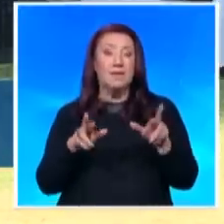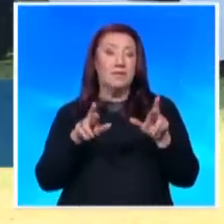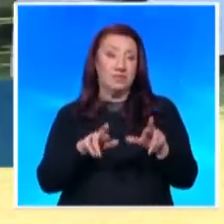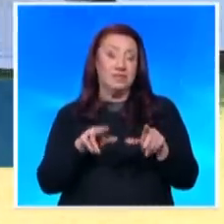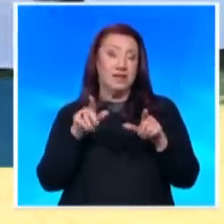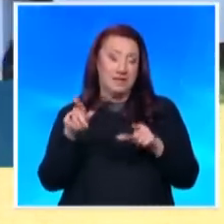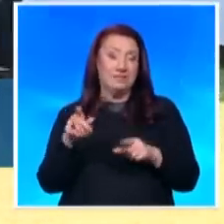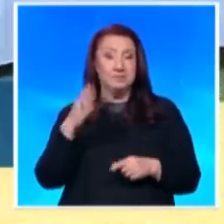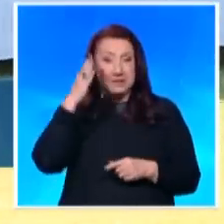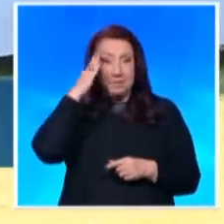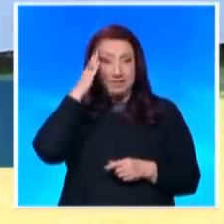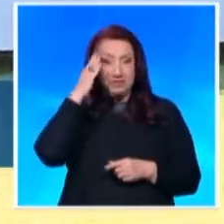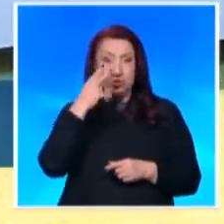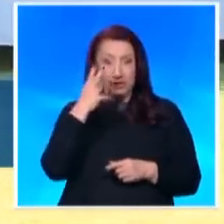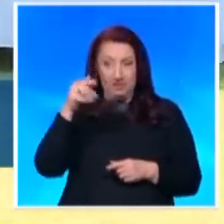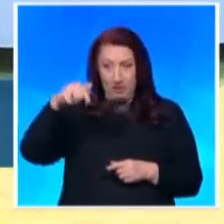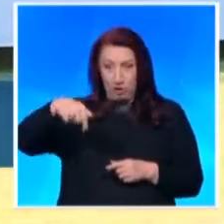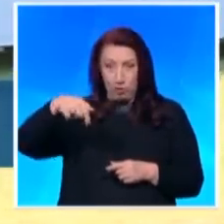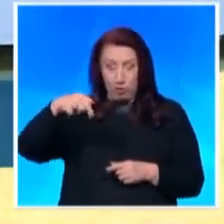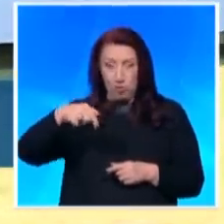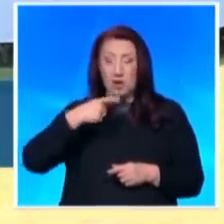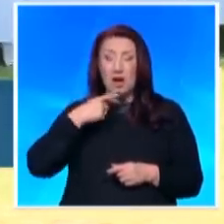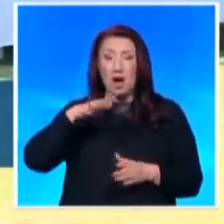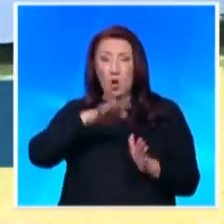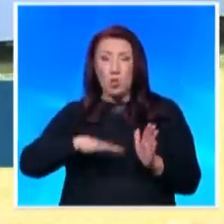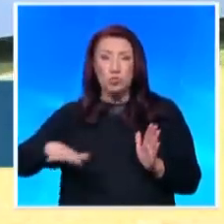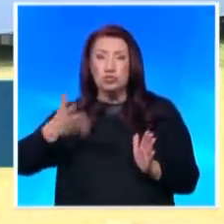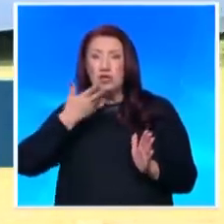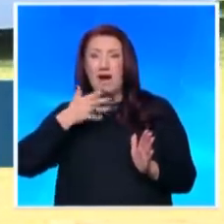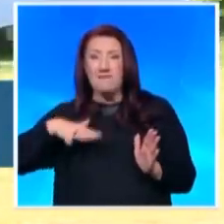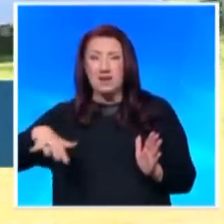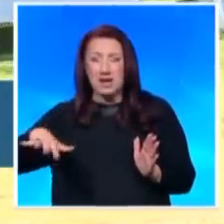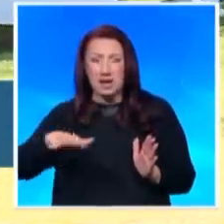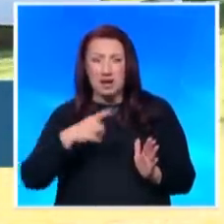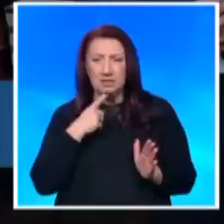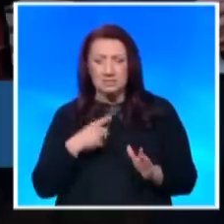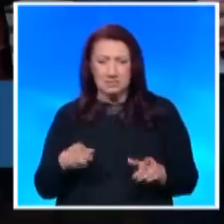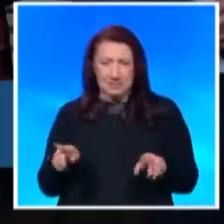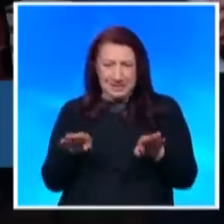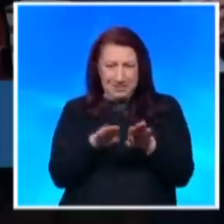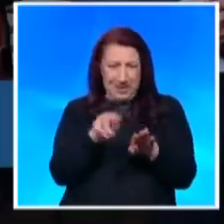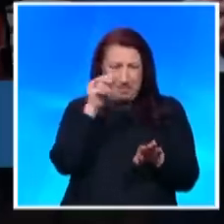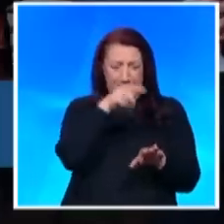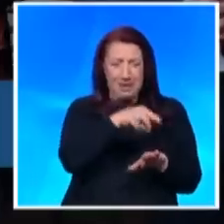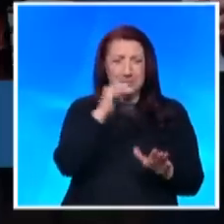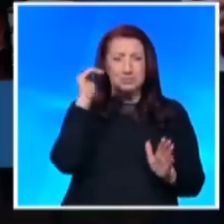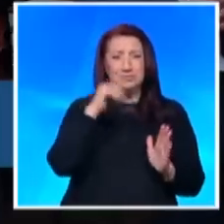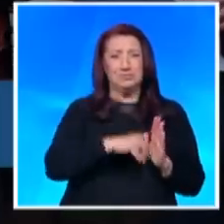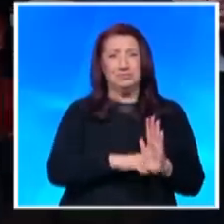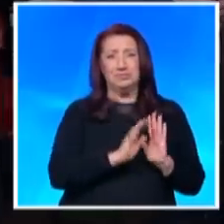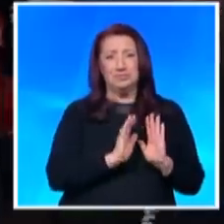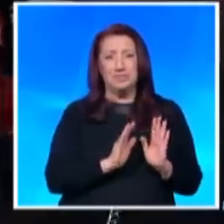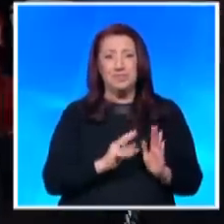в Южна Африка и да ги сравни с българските. Българите са дълбоко свързани с родината си. Те пазят